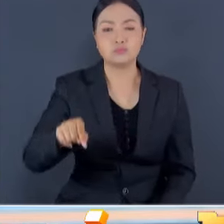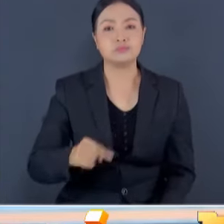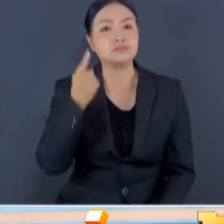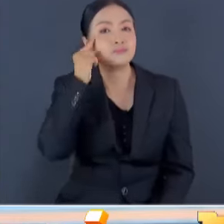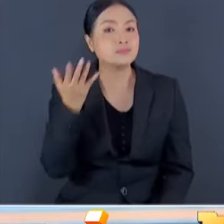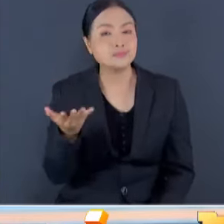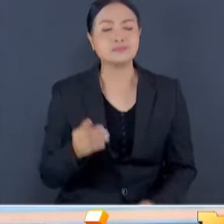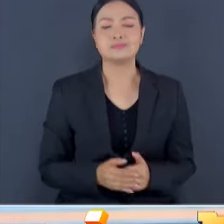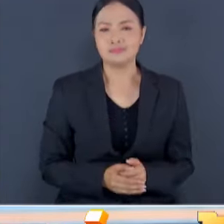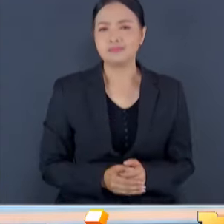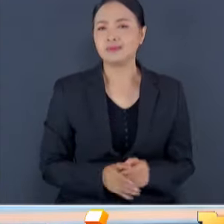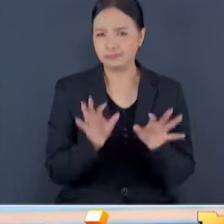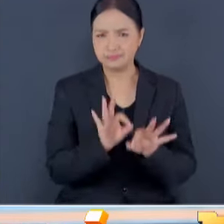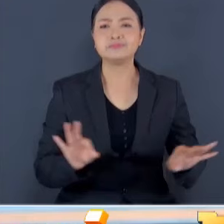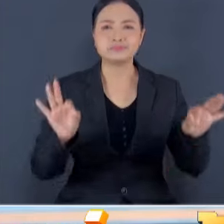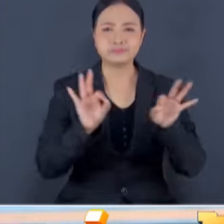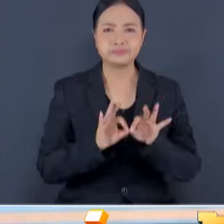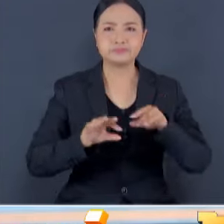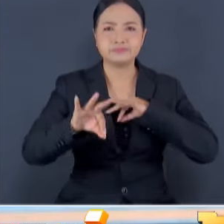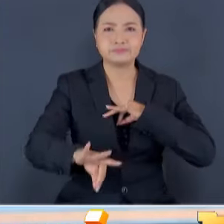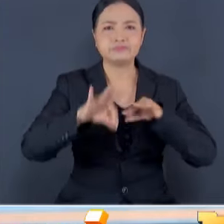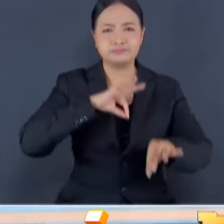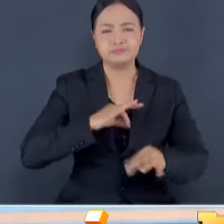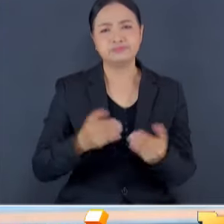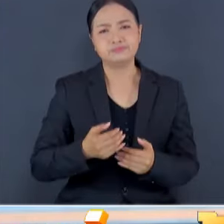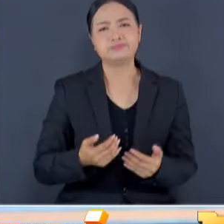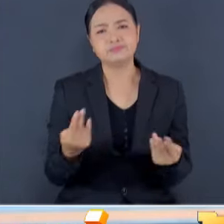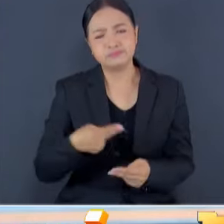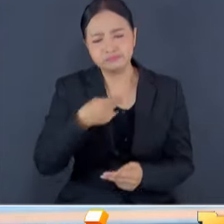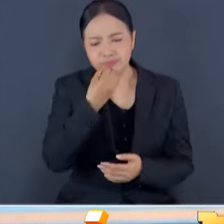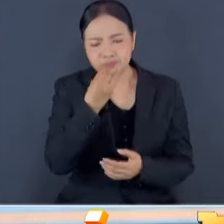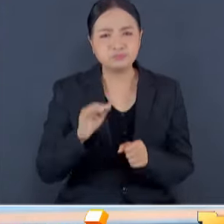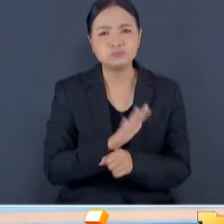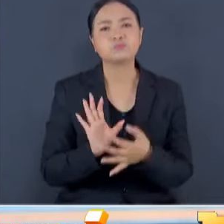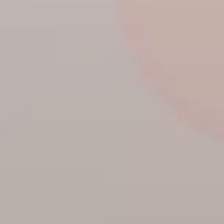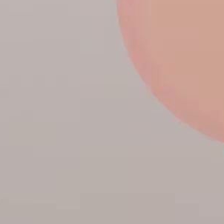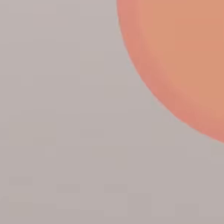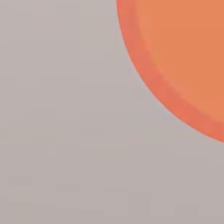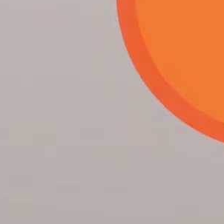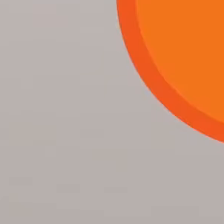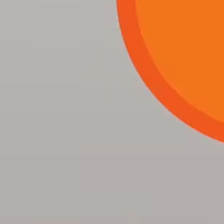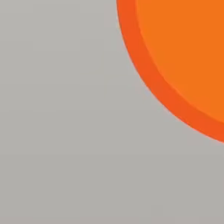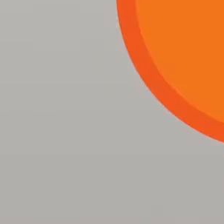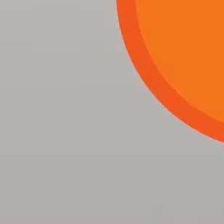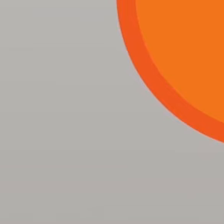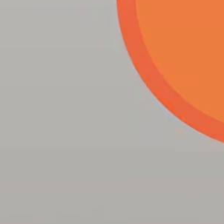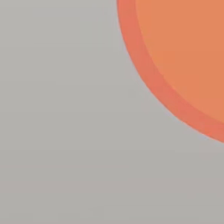ไรรนะครับผมใช่ค่ะเรื่องนี้มีความสำคัญนะคะใจเขใจเอเหมือนลูกหลานเราอ่ะกินอาหารไม่ครบ 5หมู่เราก็ห่วงนะ